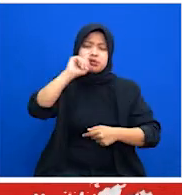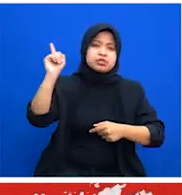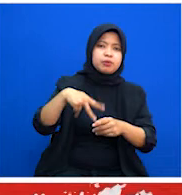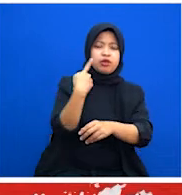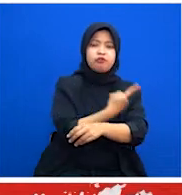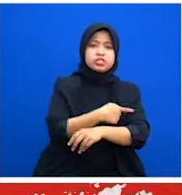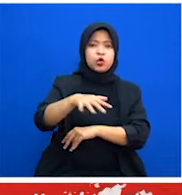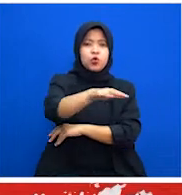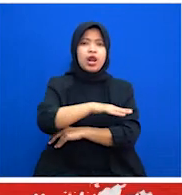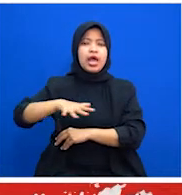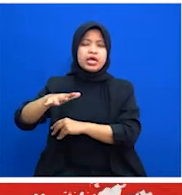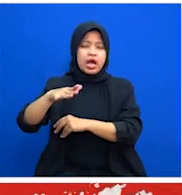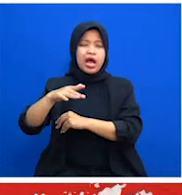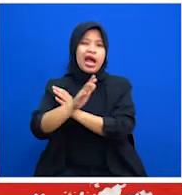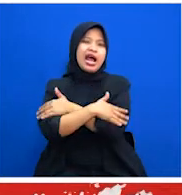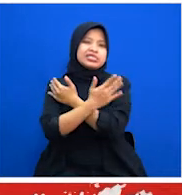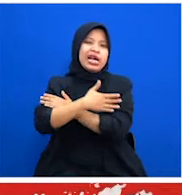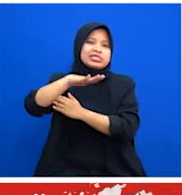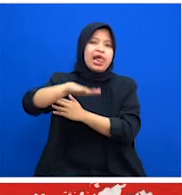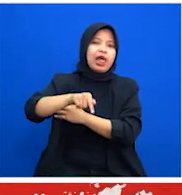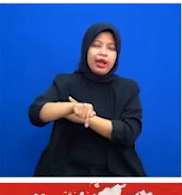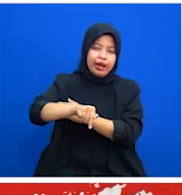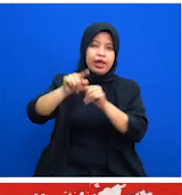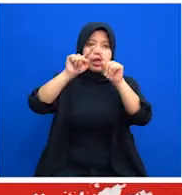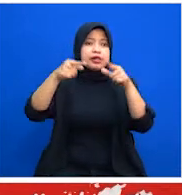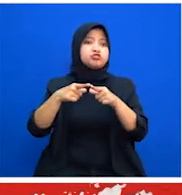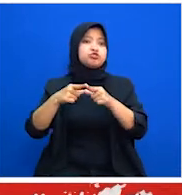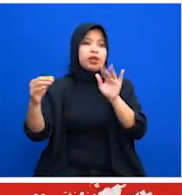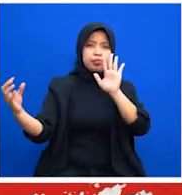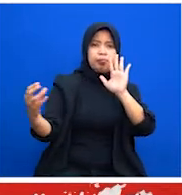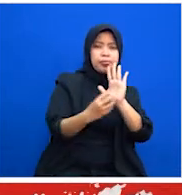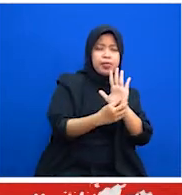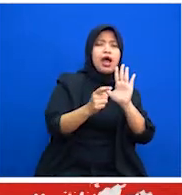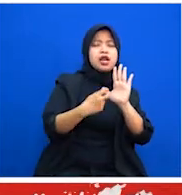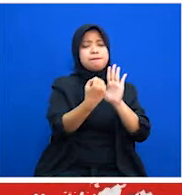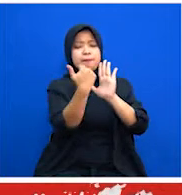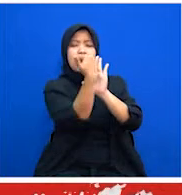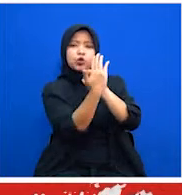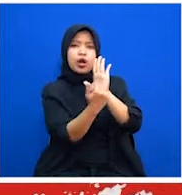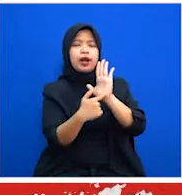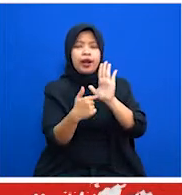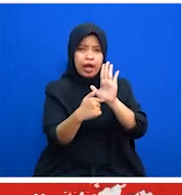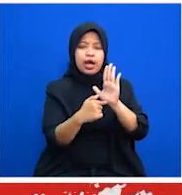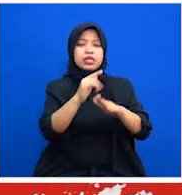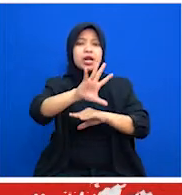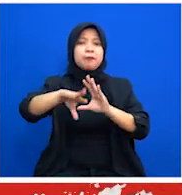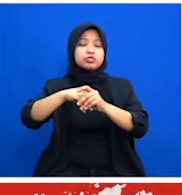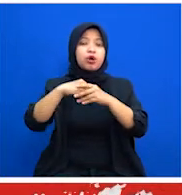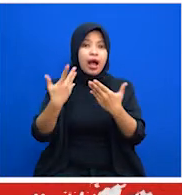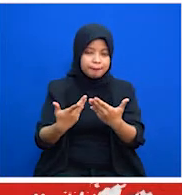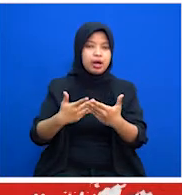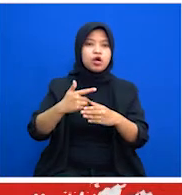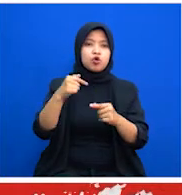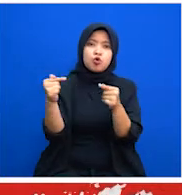vaksin di wilayah Trumon Raya Aceh Selatan surat tersebut memuat beberapa poin kebijakan celah satunya ialah